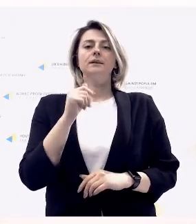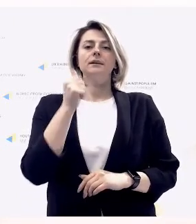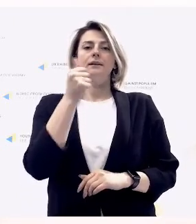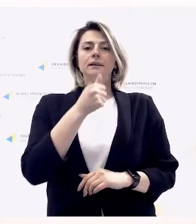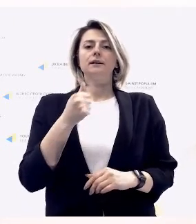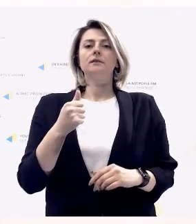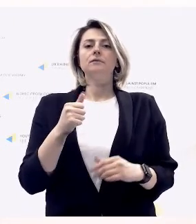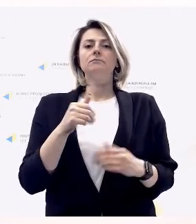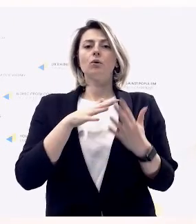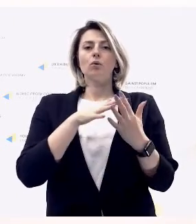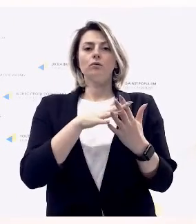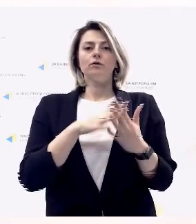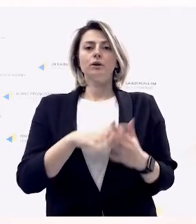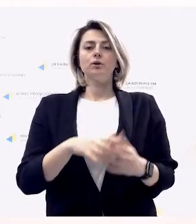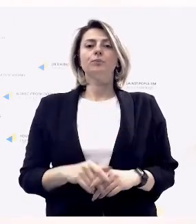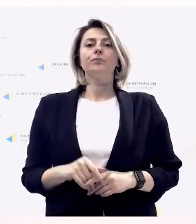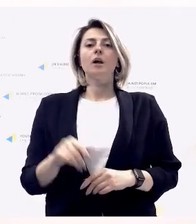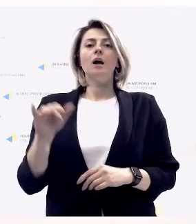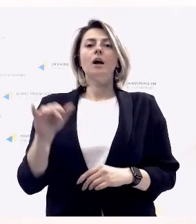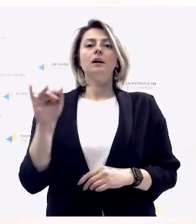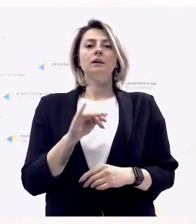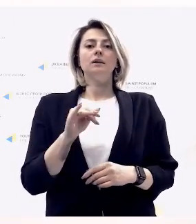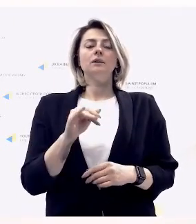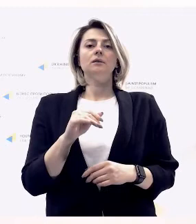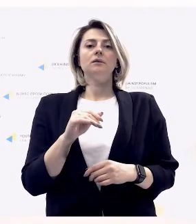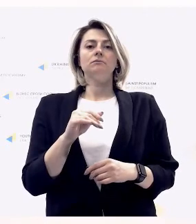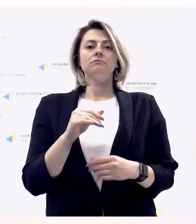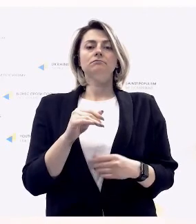і забираються життя, і